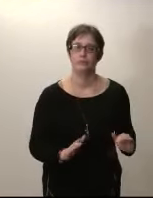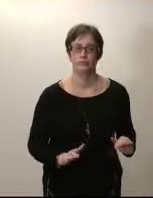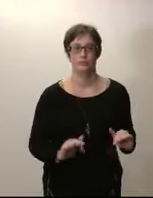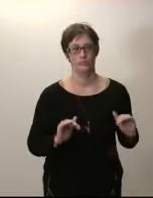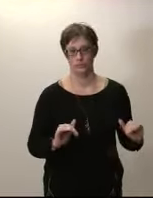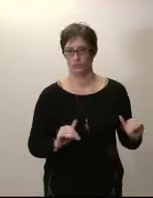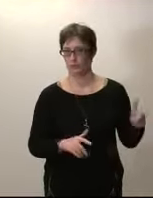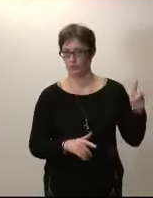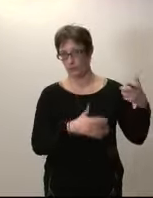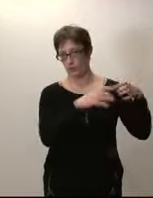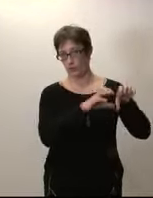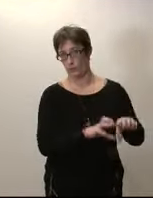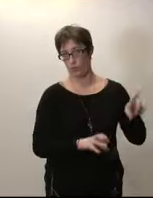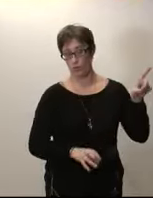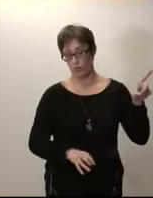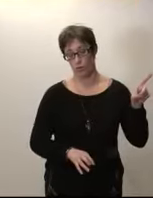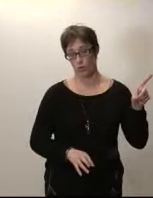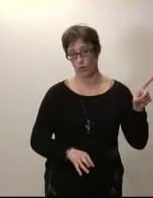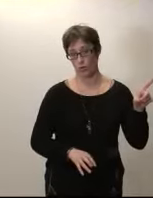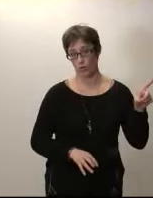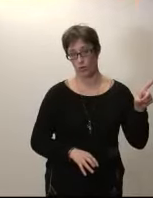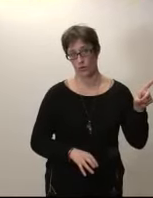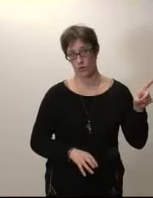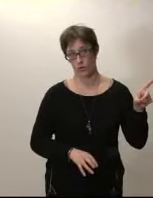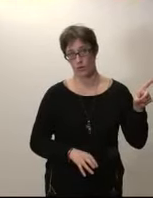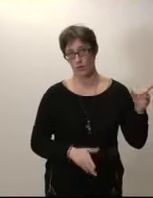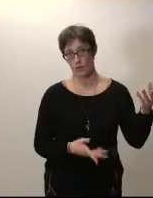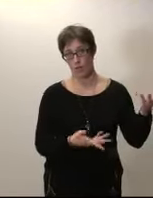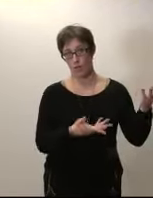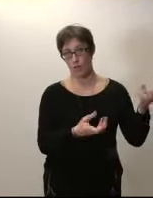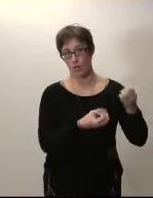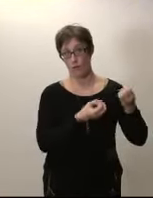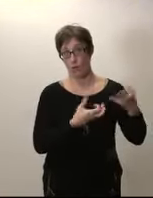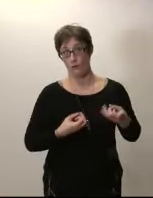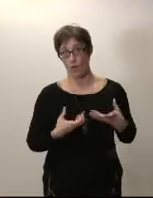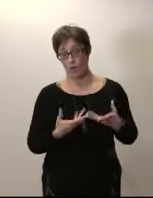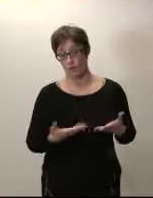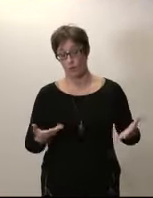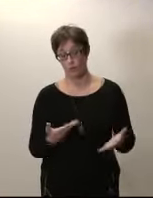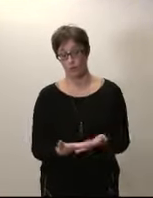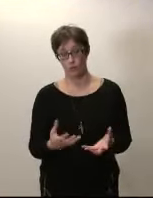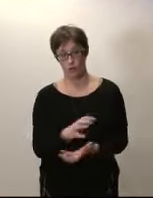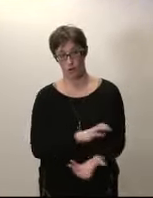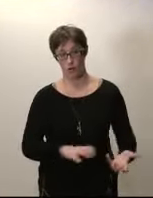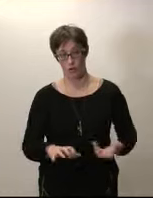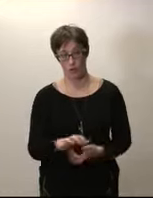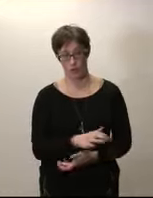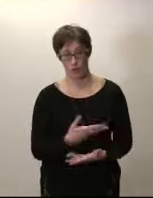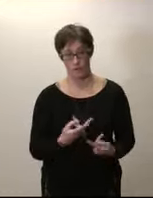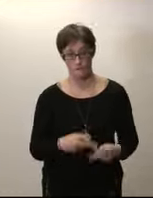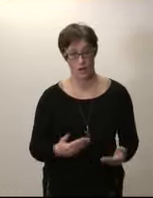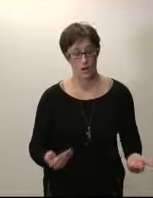banques, c'est ceux-là même qui nous ont mis dans la situation de crise dans laquelle nous sommes. Que la ville de